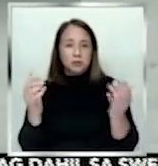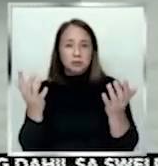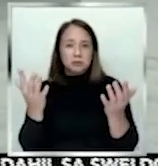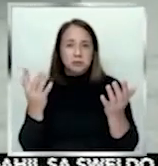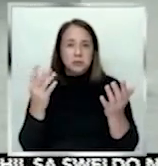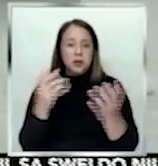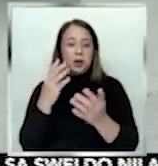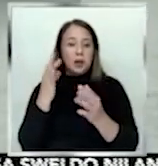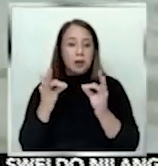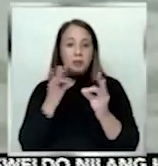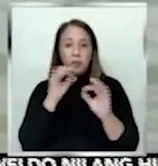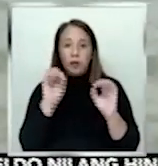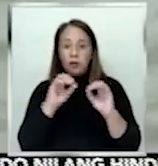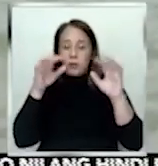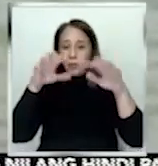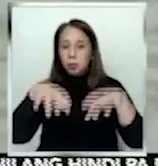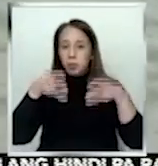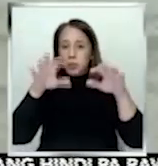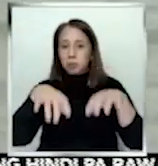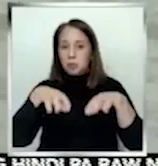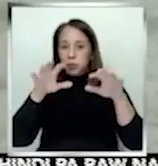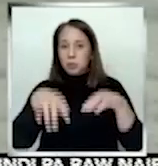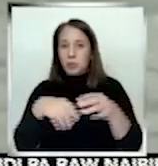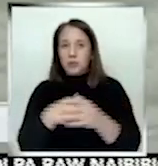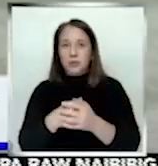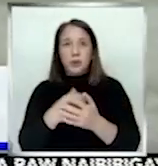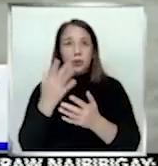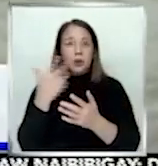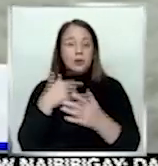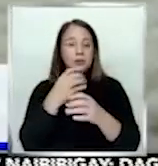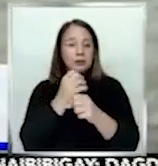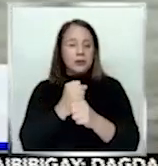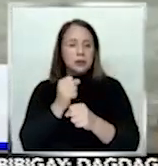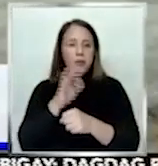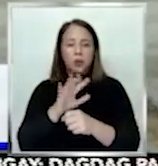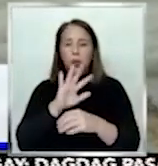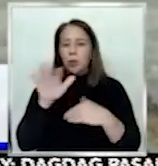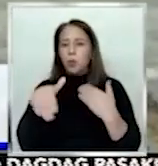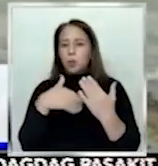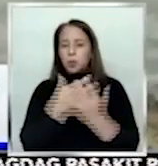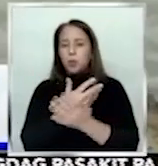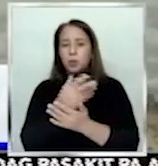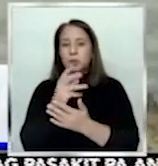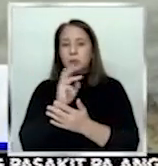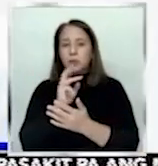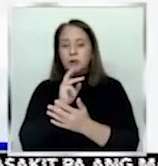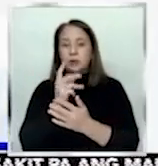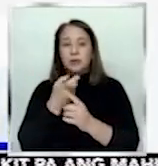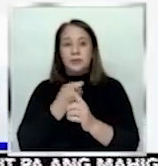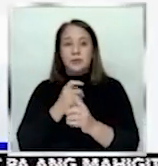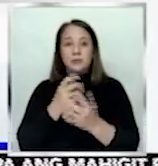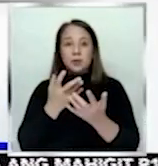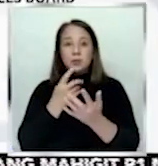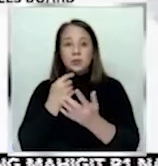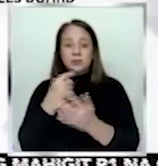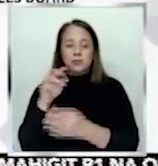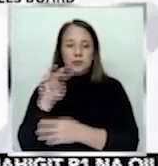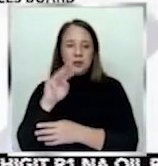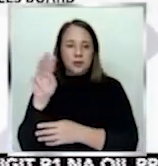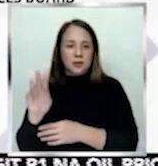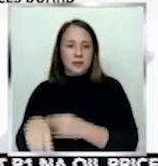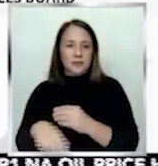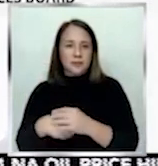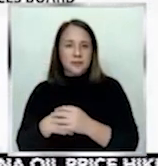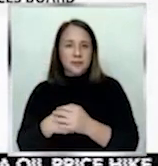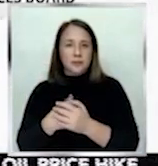uulan sa Angat Watershed. Ito pa naman ang pinagkukunan ng halos lahat na pangangailangan sa tubig ng Metro Manila. Yung